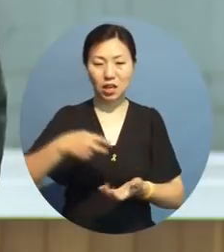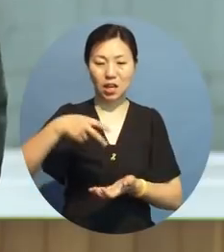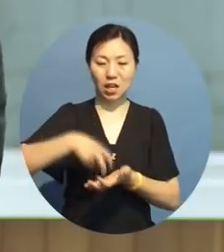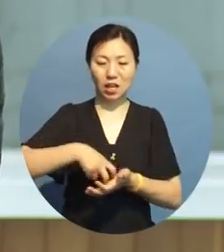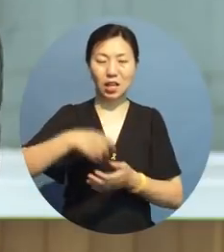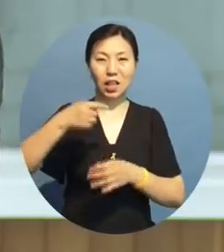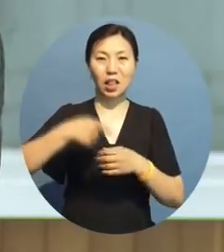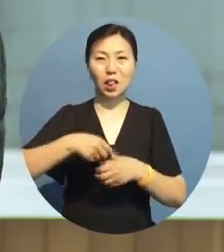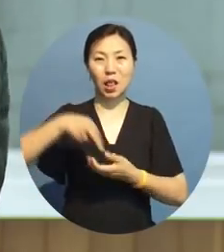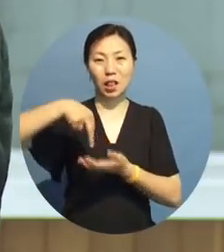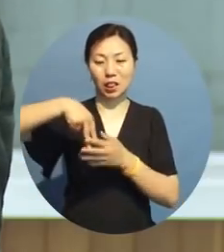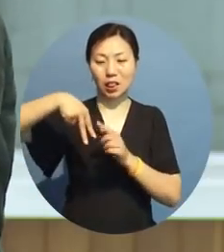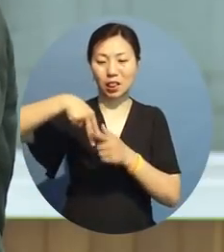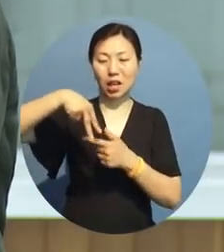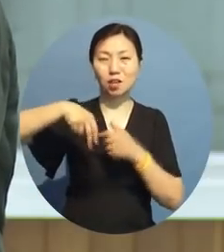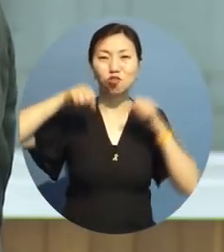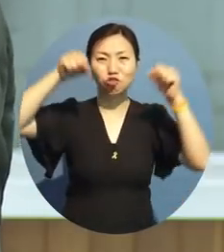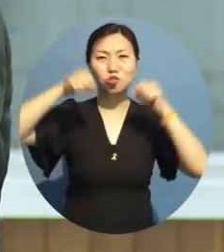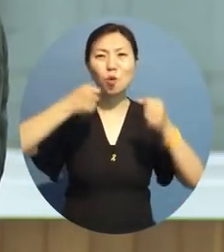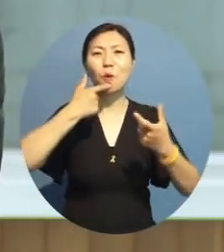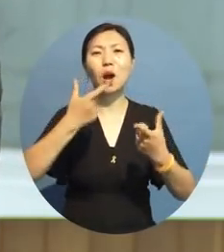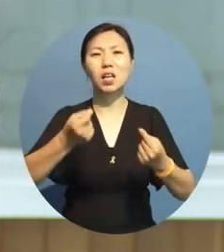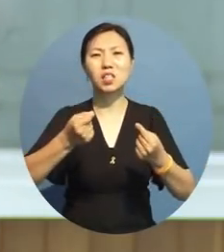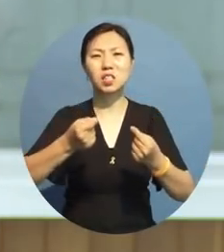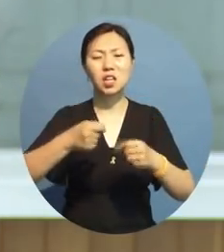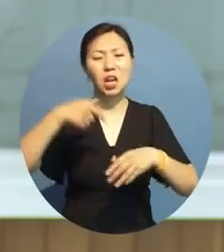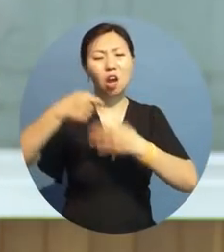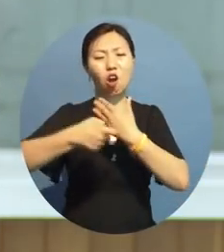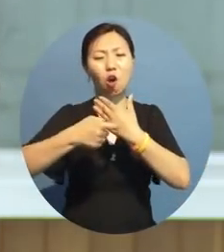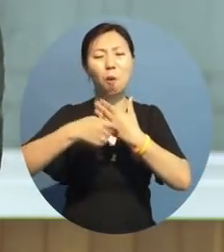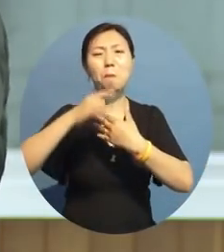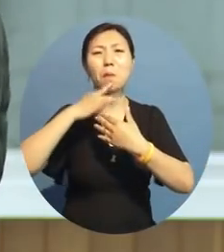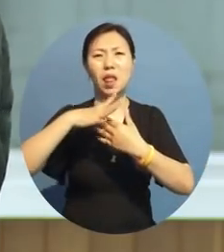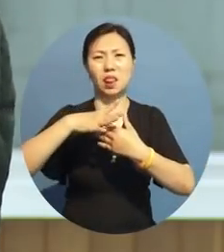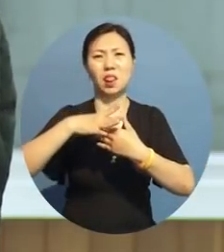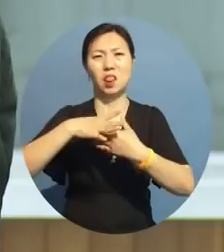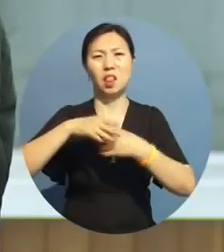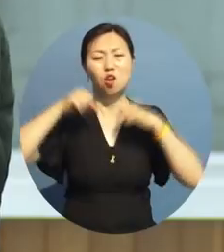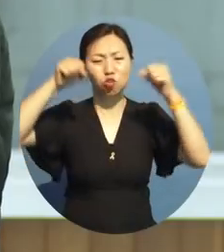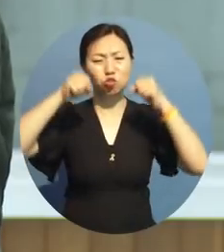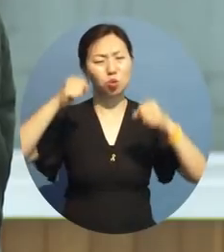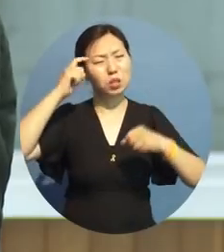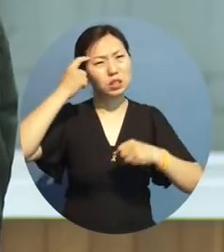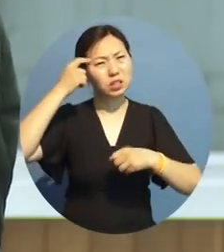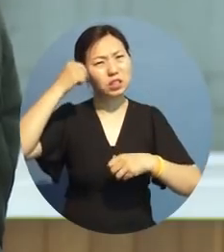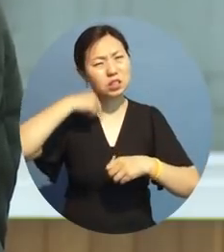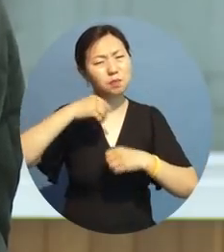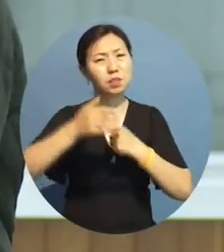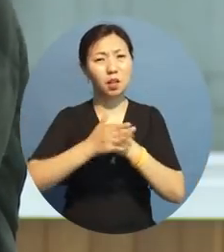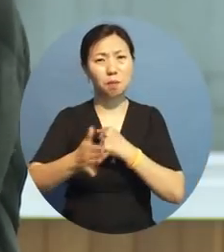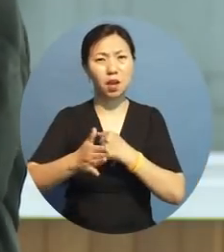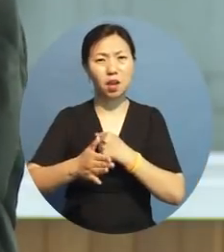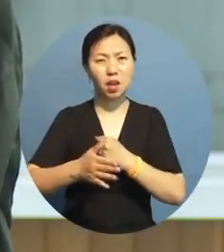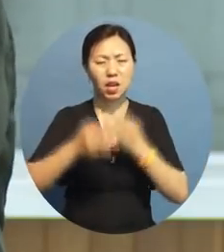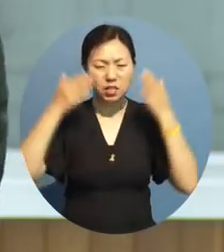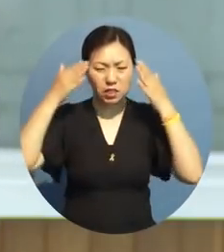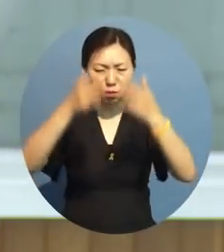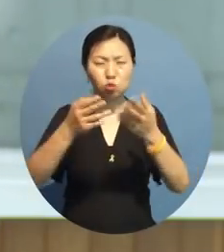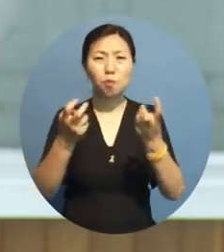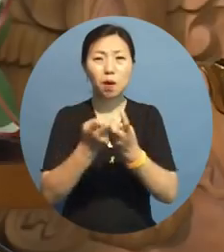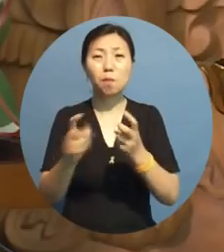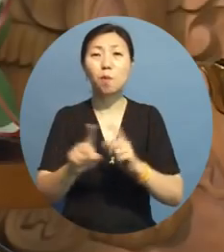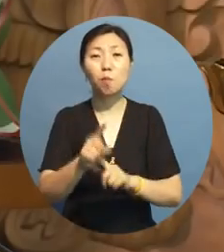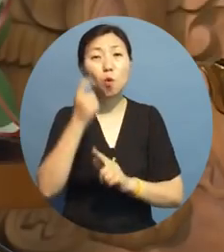운동이나 하고 형식적으로 하는 것 같아서 좀더 집중된 그 마음을 하고 싶은데 어떻게 하면 되는지